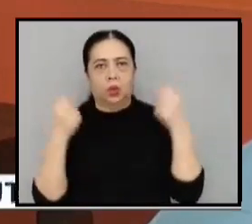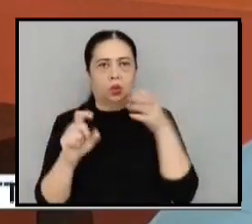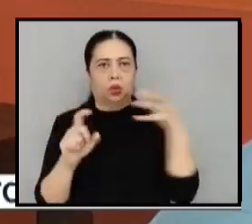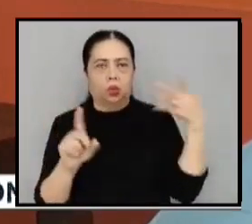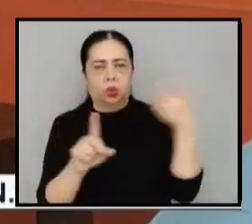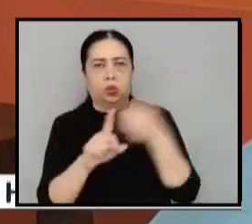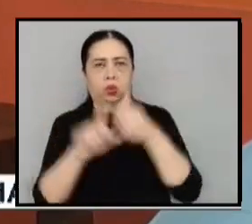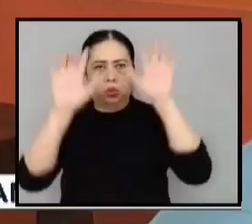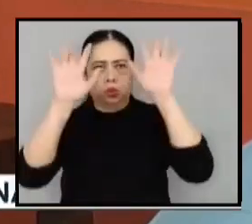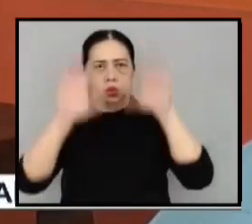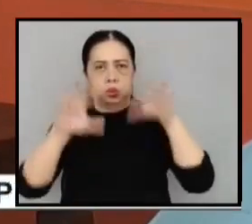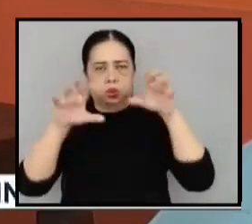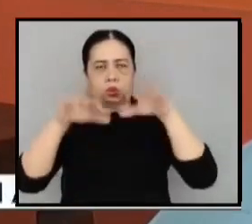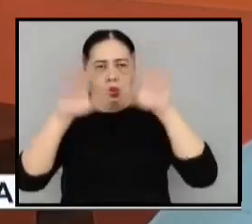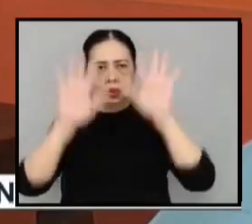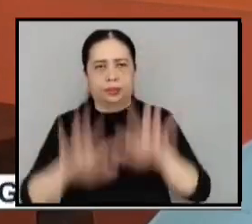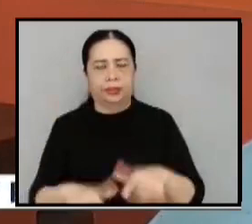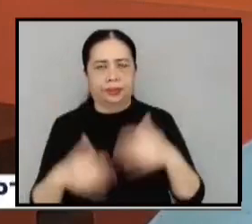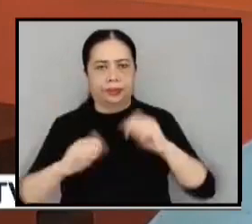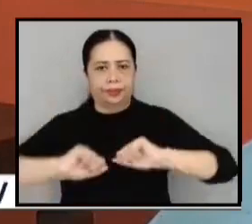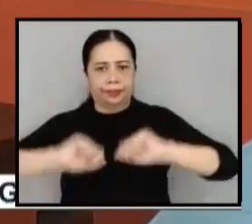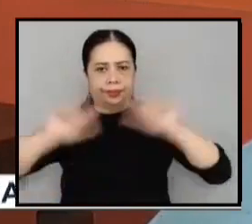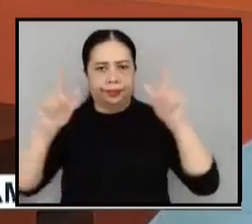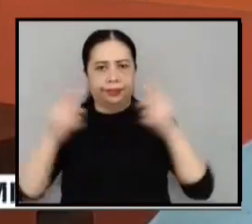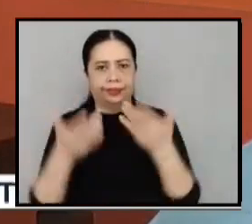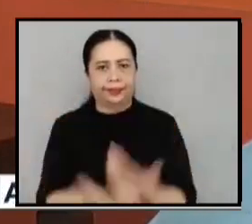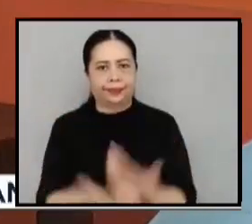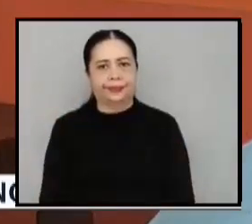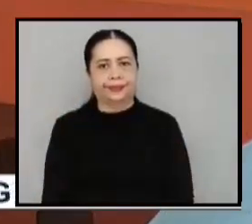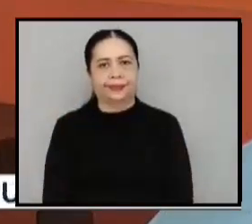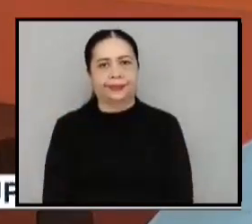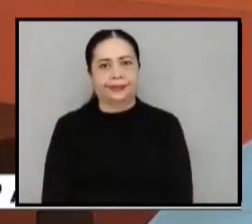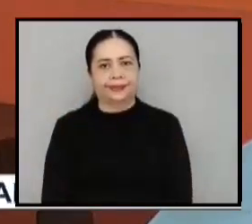sa Report Live. Joshua.